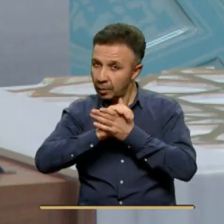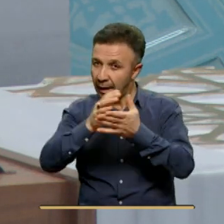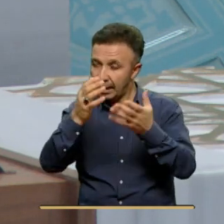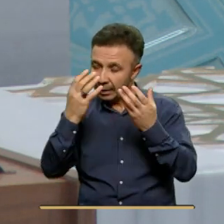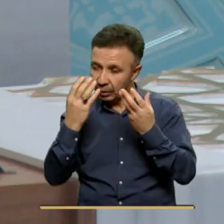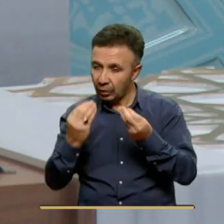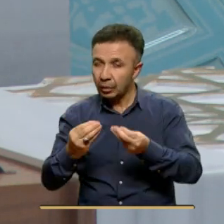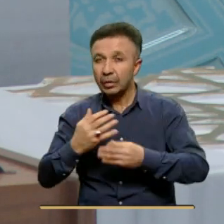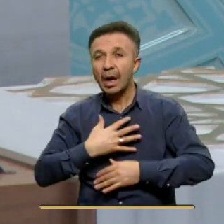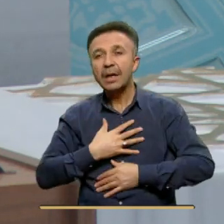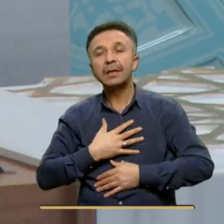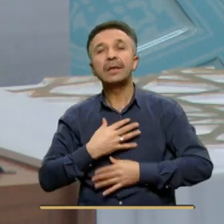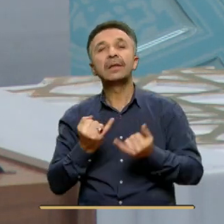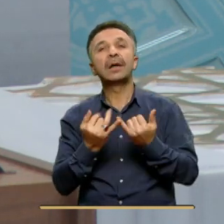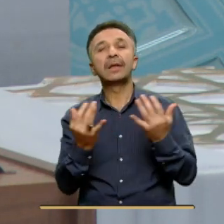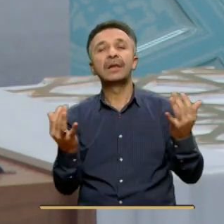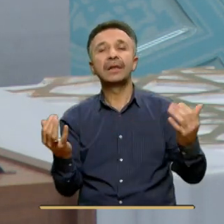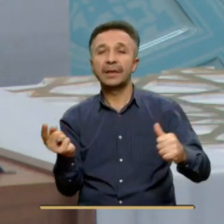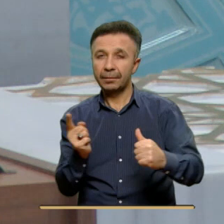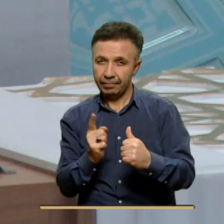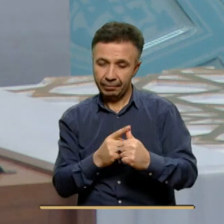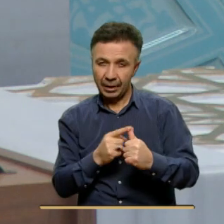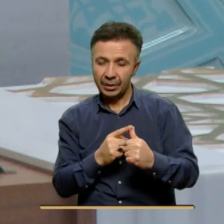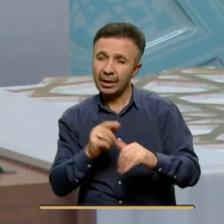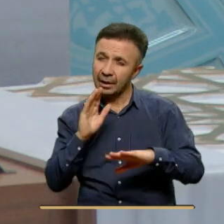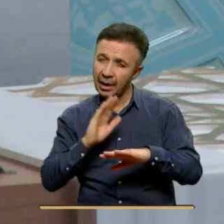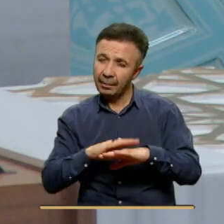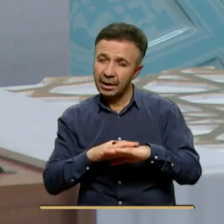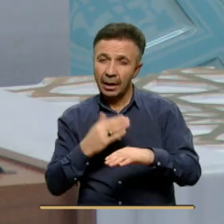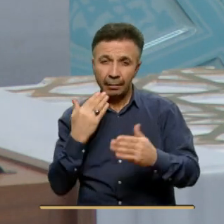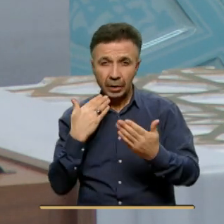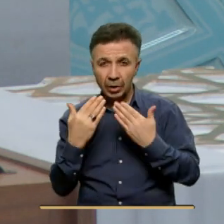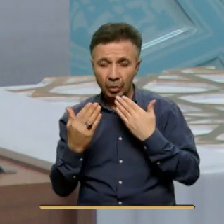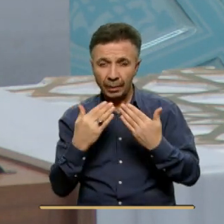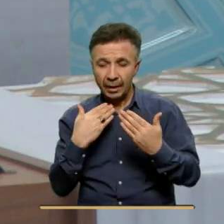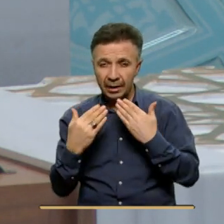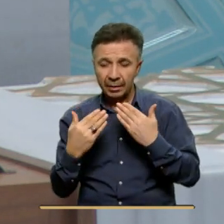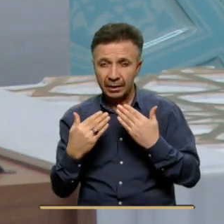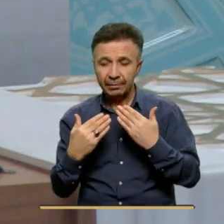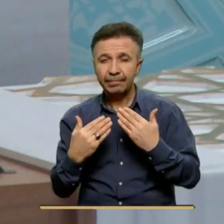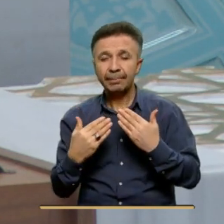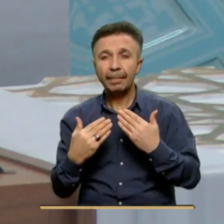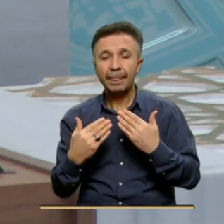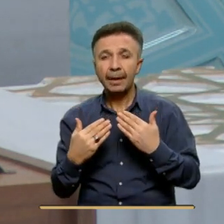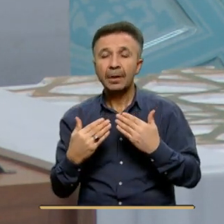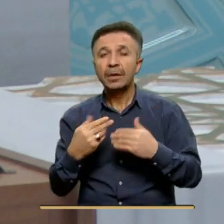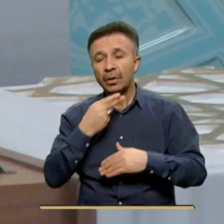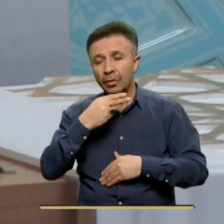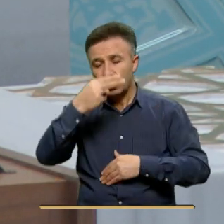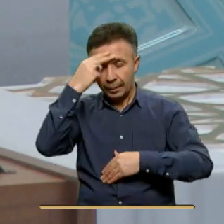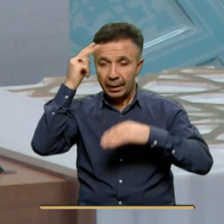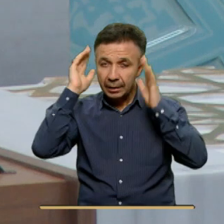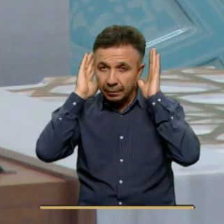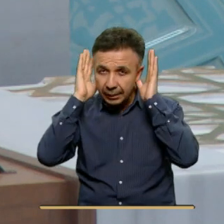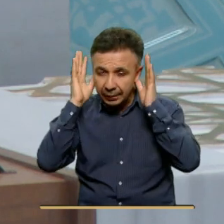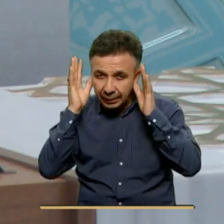aziz kardeşlerim. Başta yapacağımız sohbetimizi, eda edeceğimiz cuma